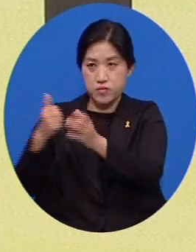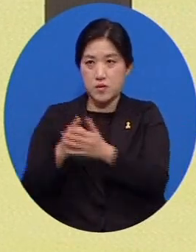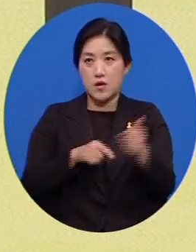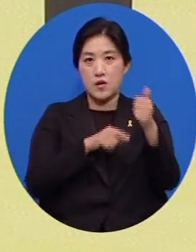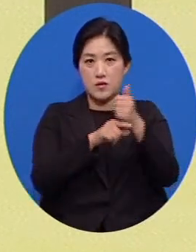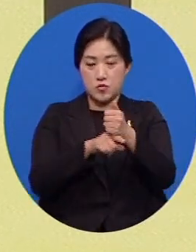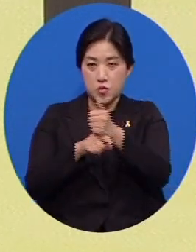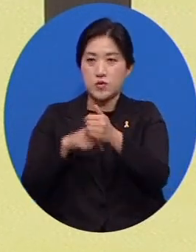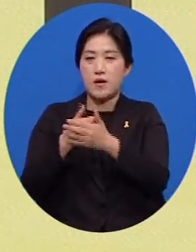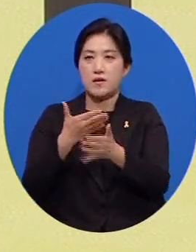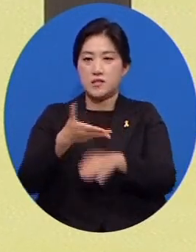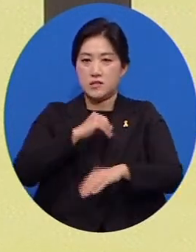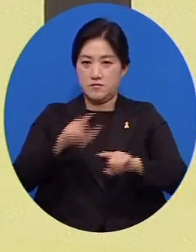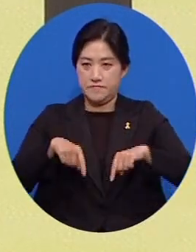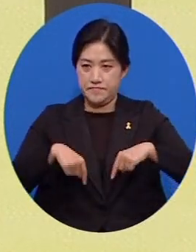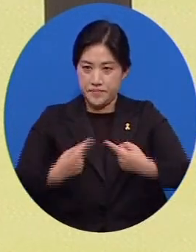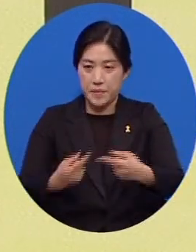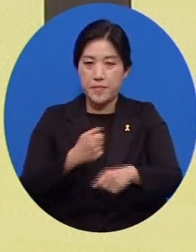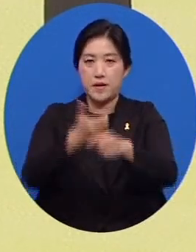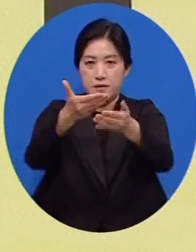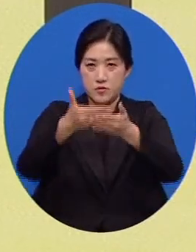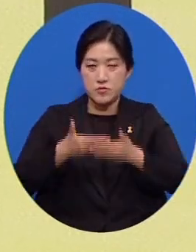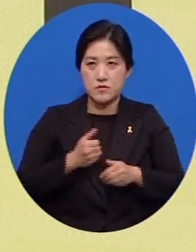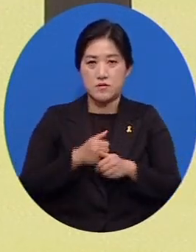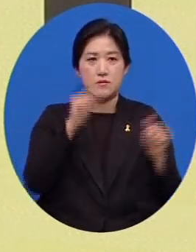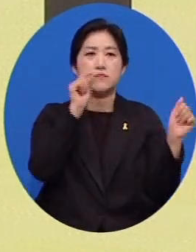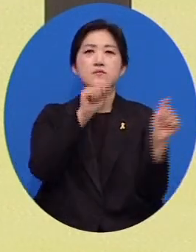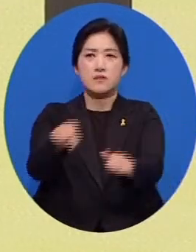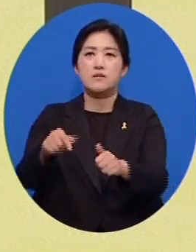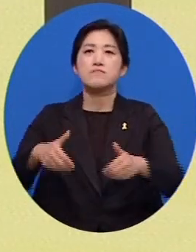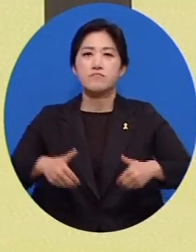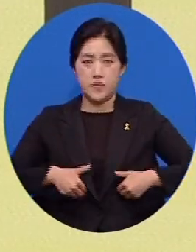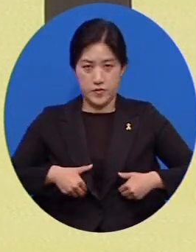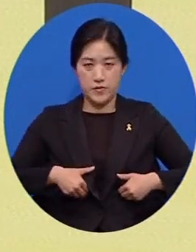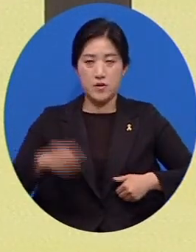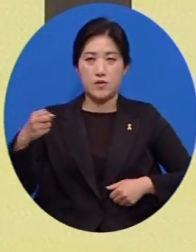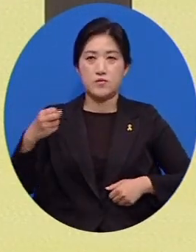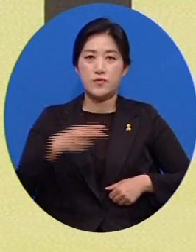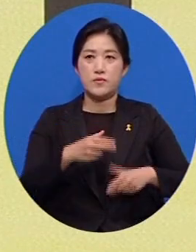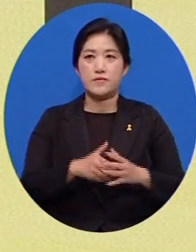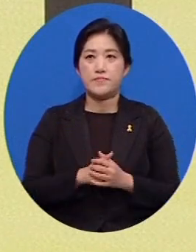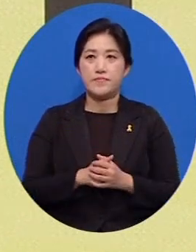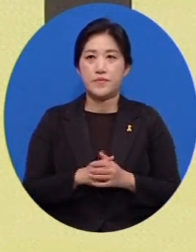조사와 수사에 적극 협력할 것을 지시해야 합니다. 또한